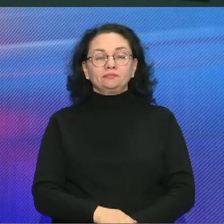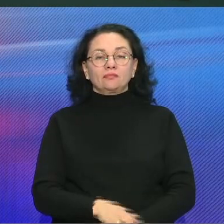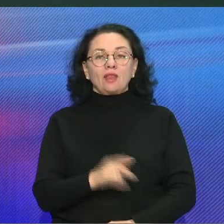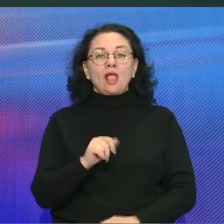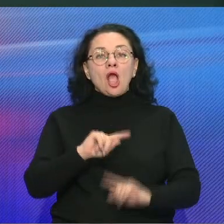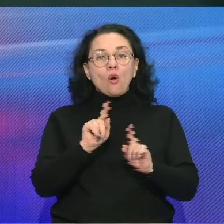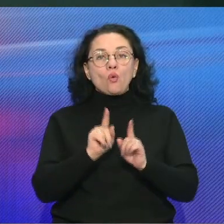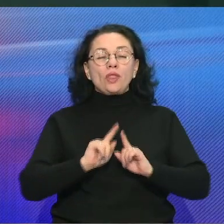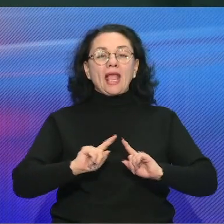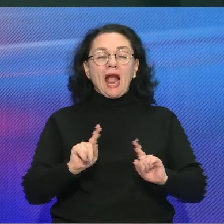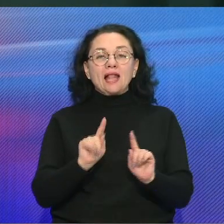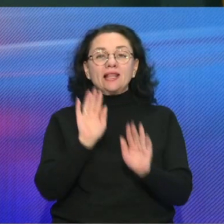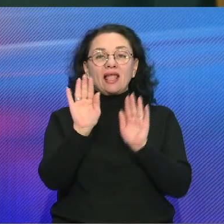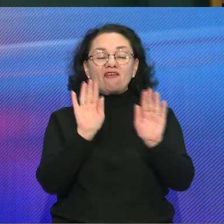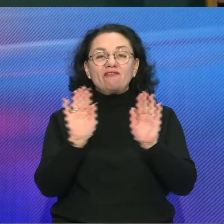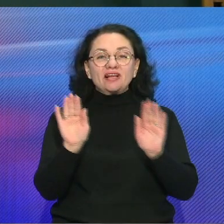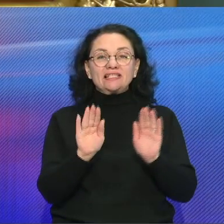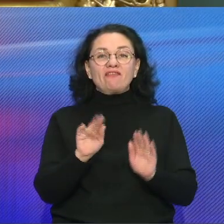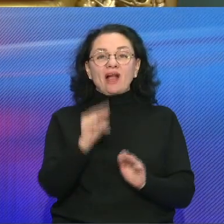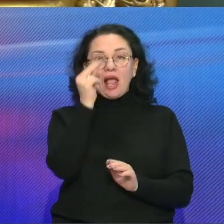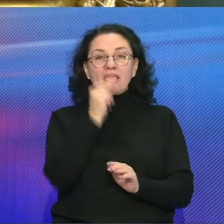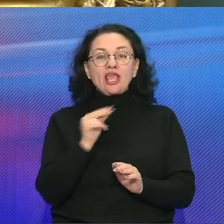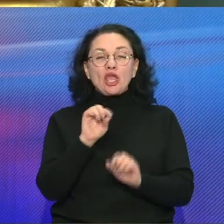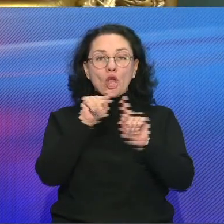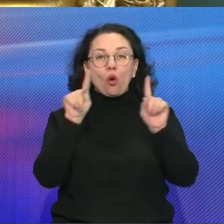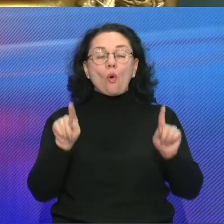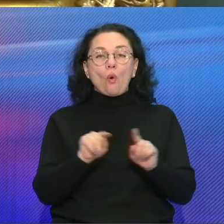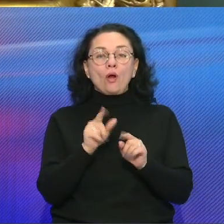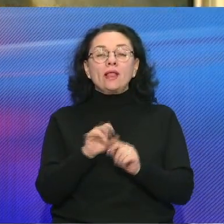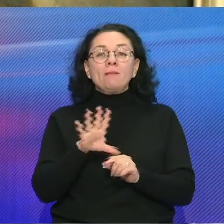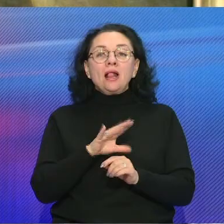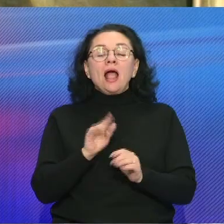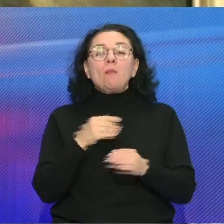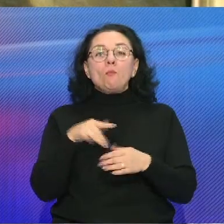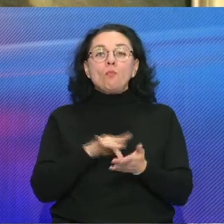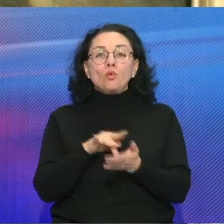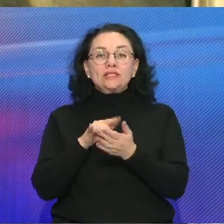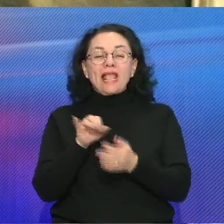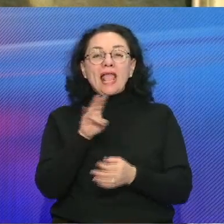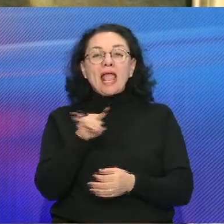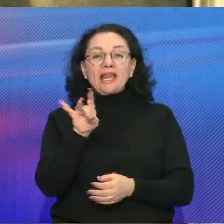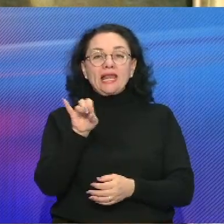Унікальну виставу ікон, відновлених мастаками-реставраторами, презентував Гродзенський музей історії релігії.